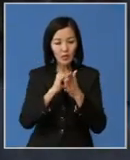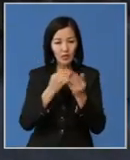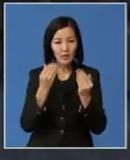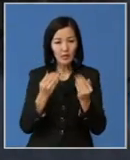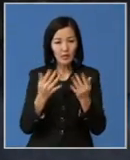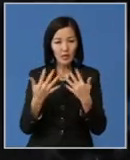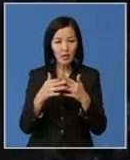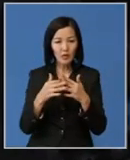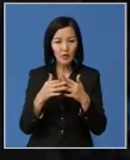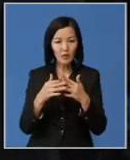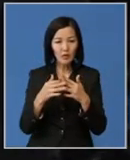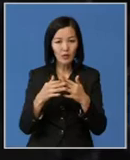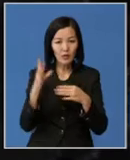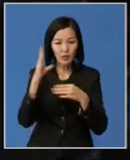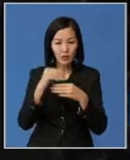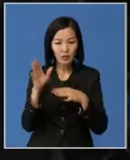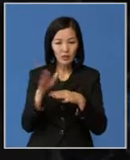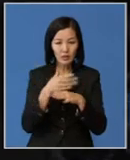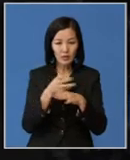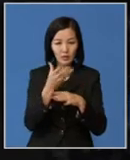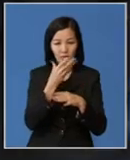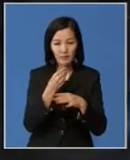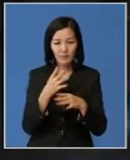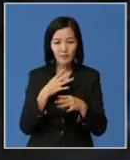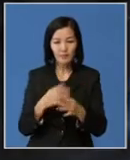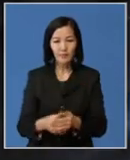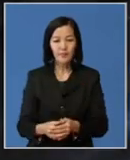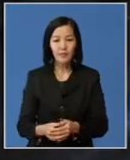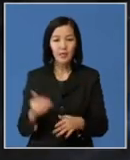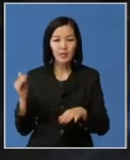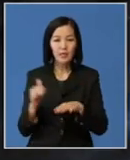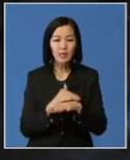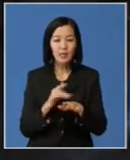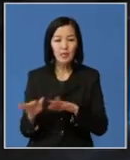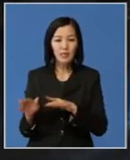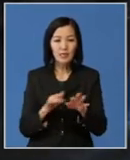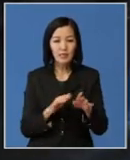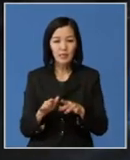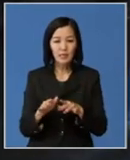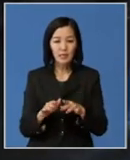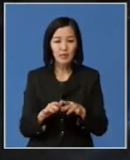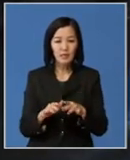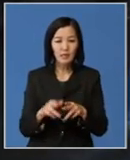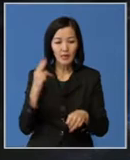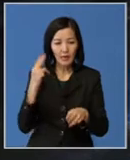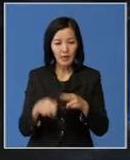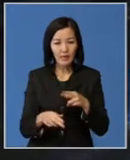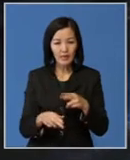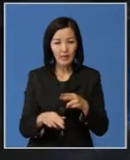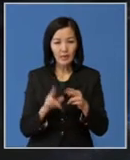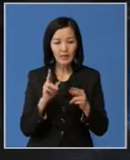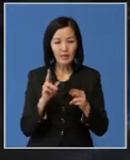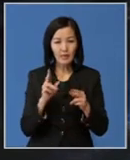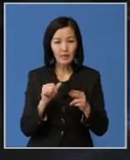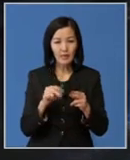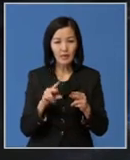елді мекеннің кешкі сәні мен салтанатын келістіріп тұр. Осы игісті қолға алып осын аяқтаған Қалибекке